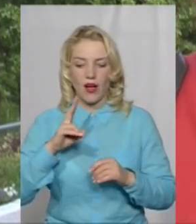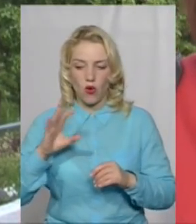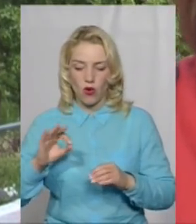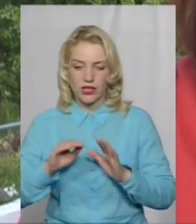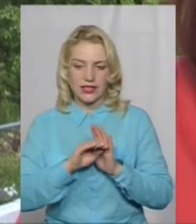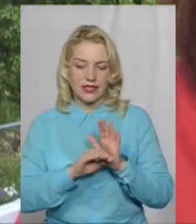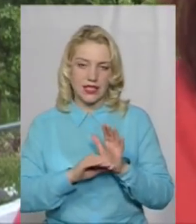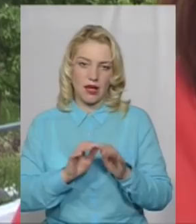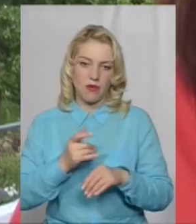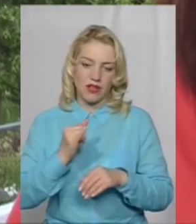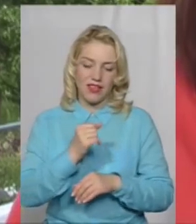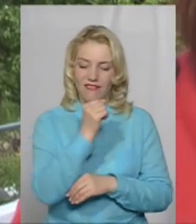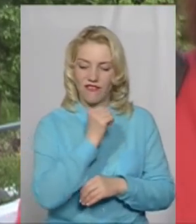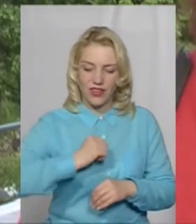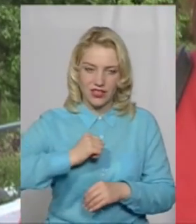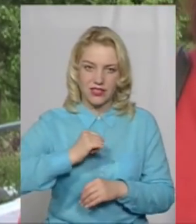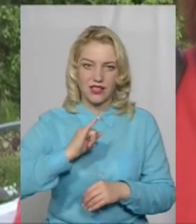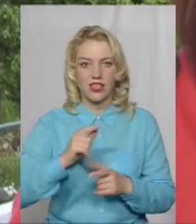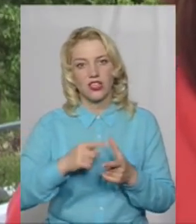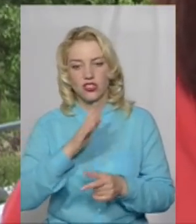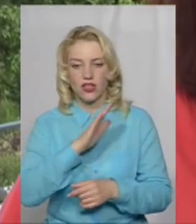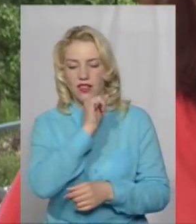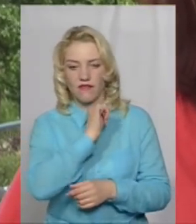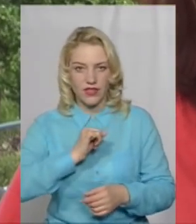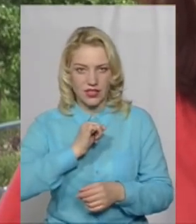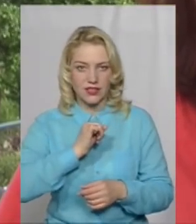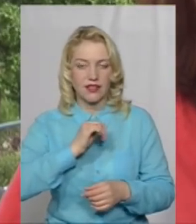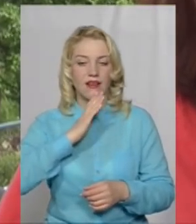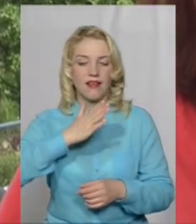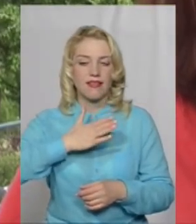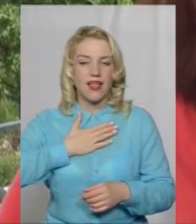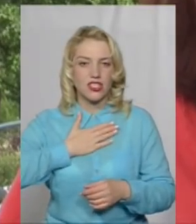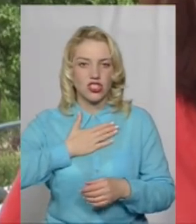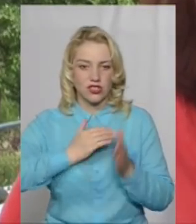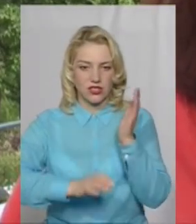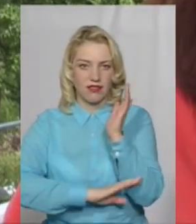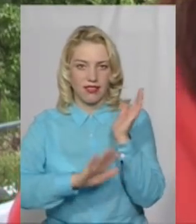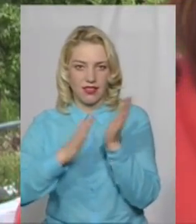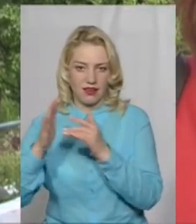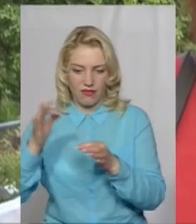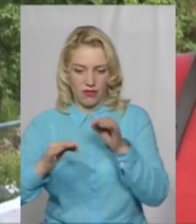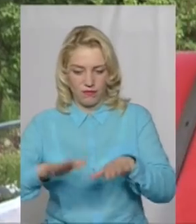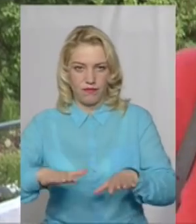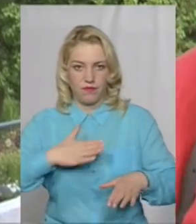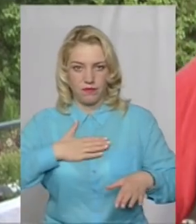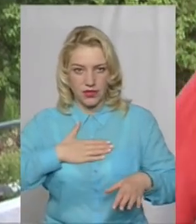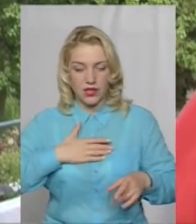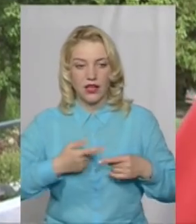витіснять наші місцеві види? От чому загроза? Наша лісівнича галузь працює